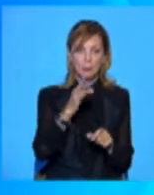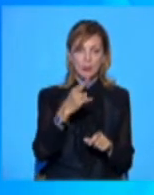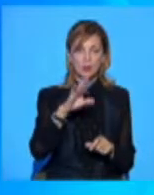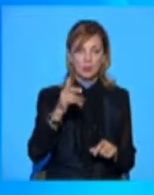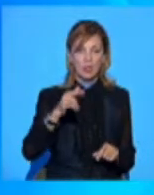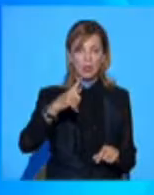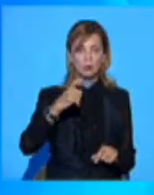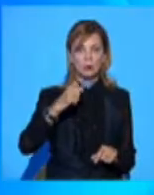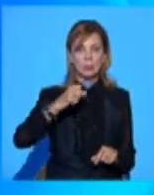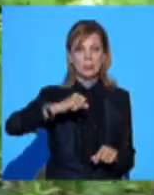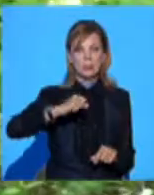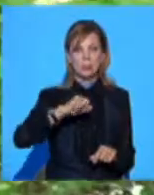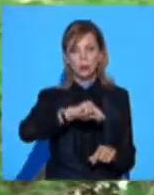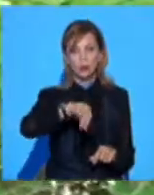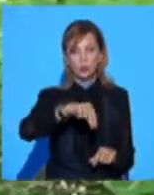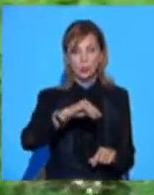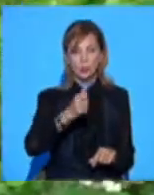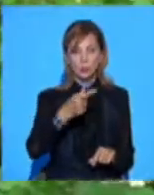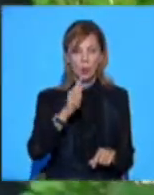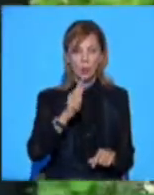Argeș.